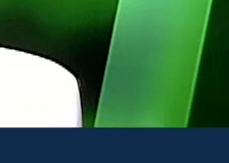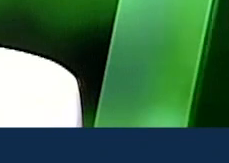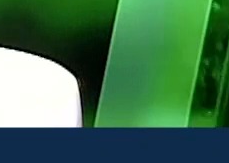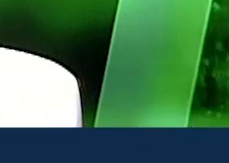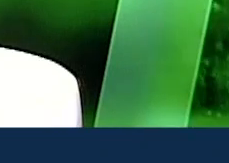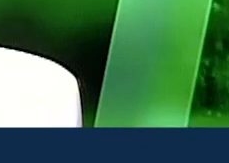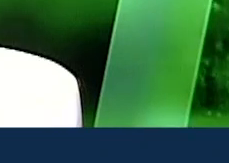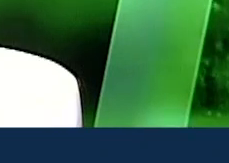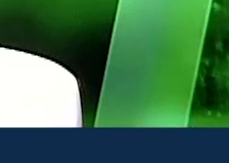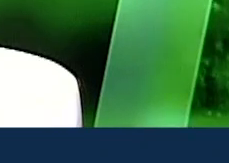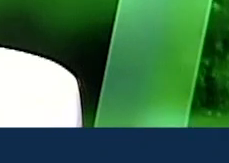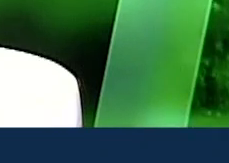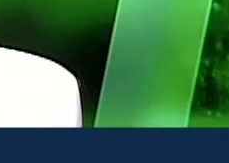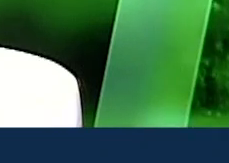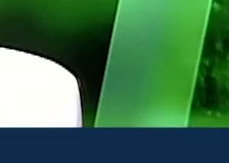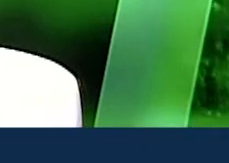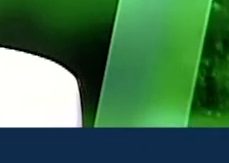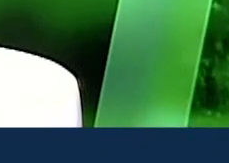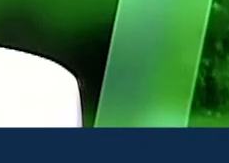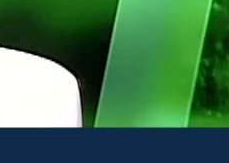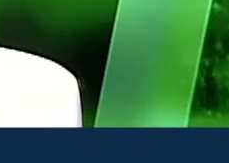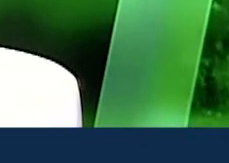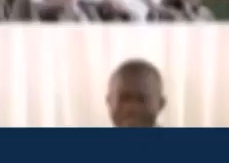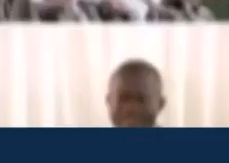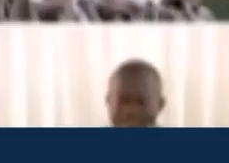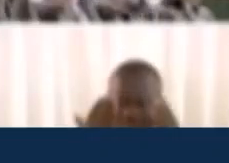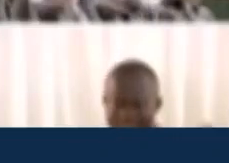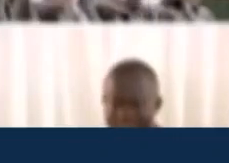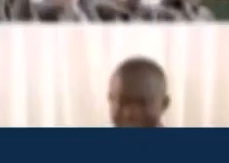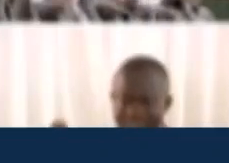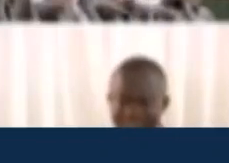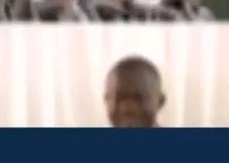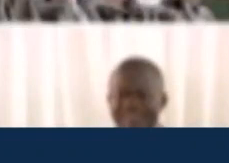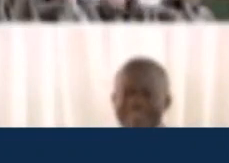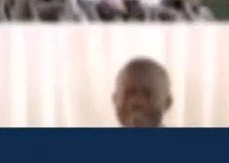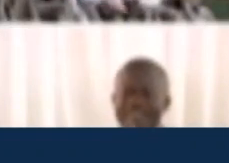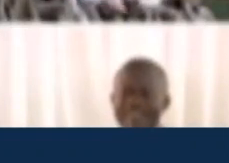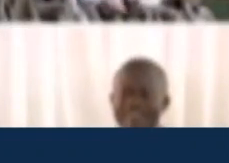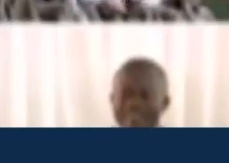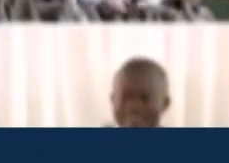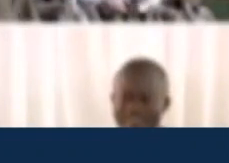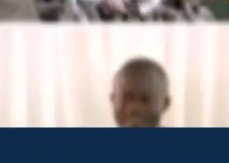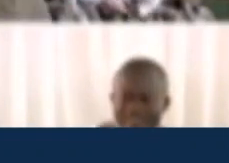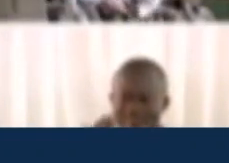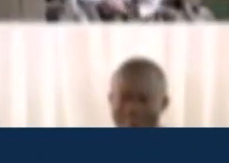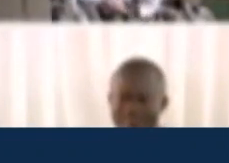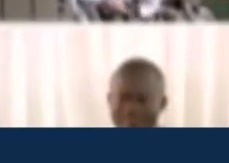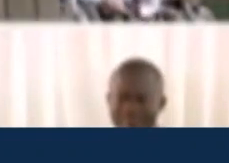Pio Mbarushimana yafatanyije na Ali Muhirwa Welcome Elvin Ineza